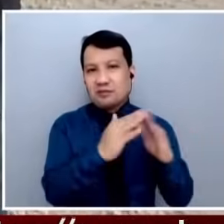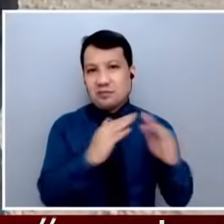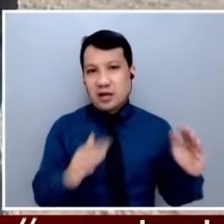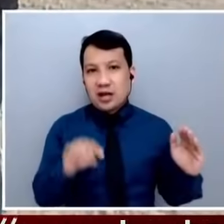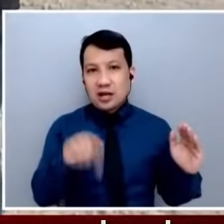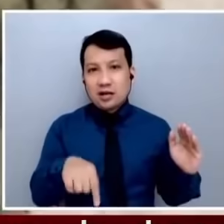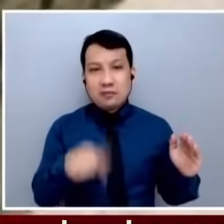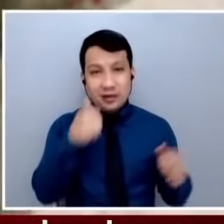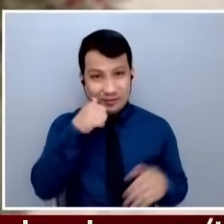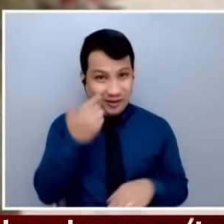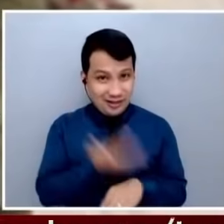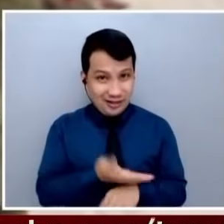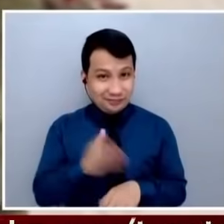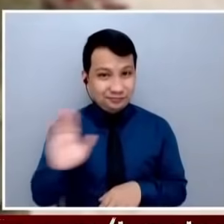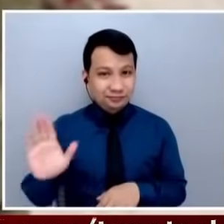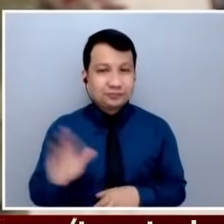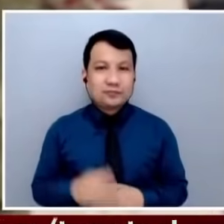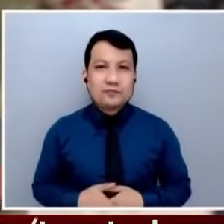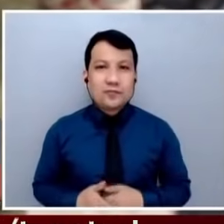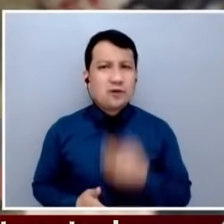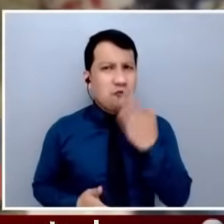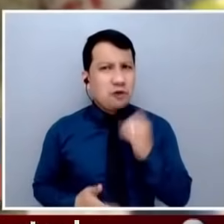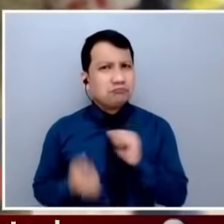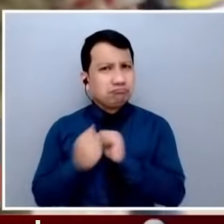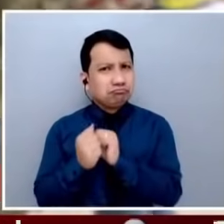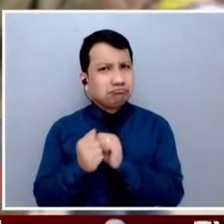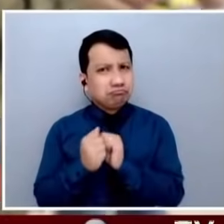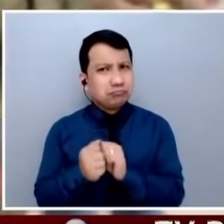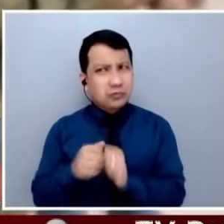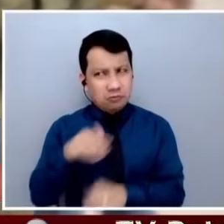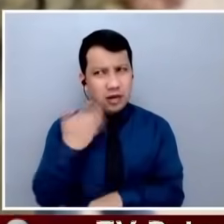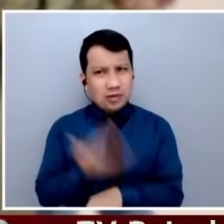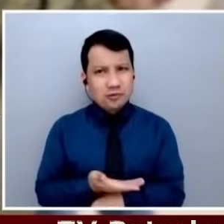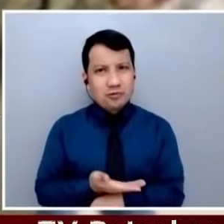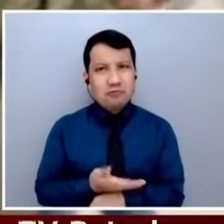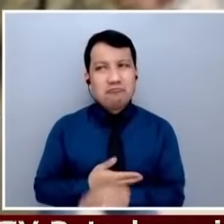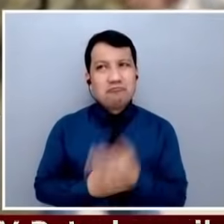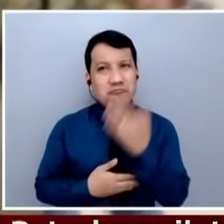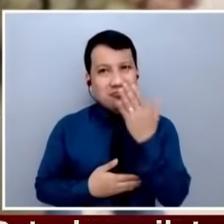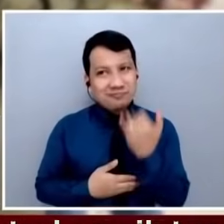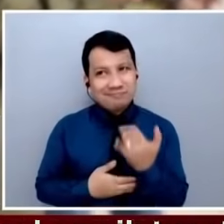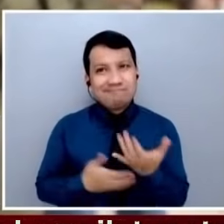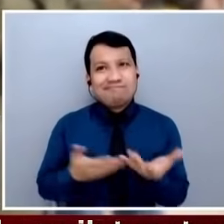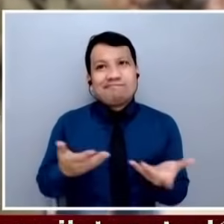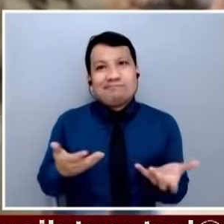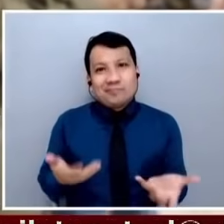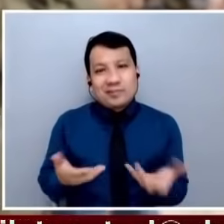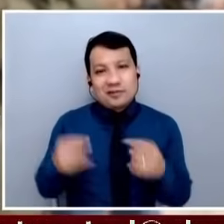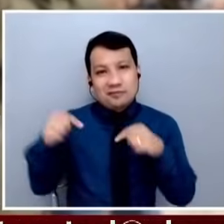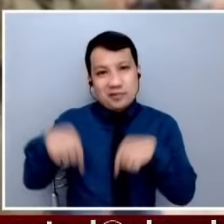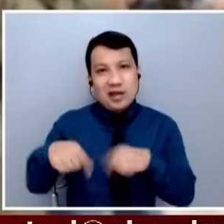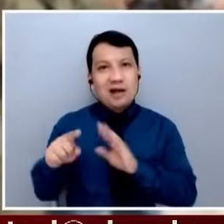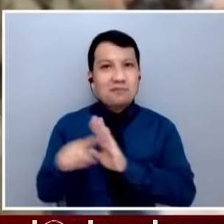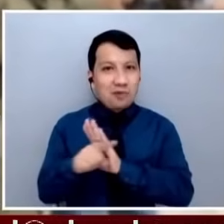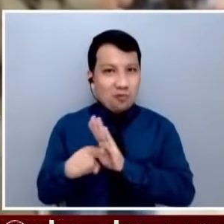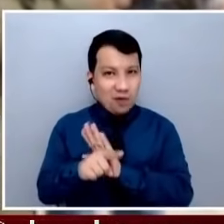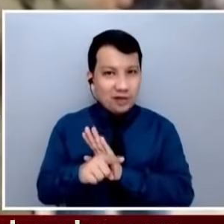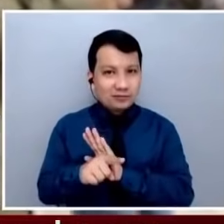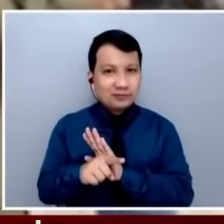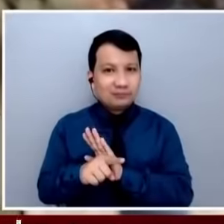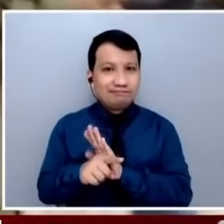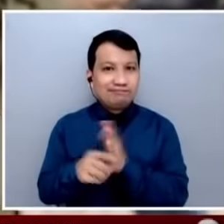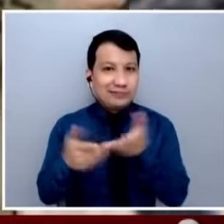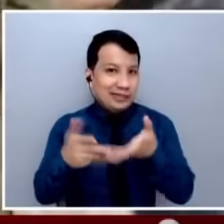kanilang batang anak. Isasama ko sana yung anak ko, ma'am, kaso nga po, baka naman po pagdating dito, bawal po. Eh katulad